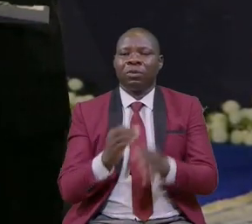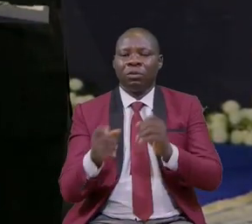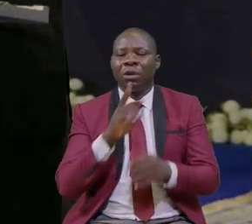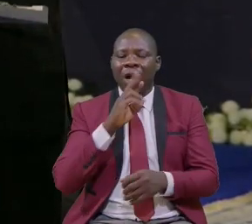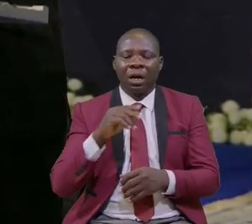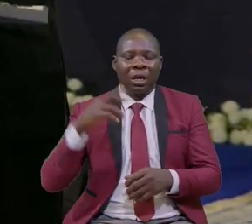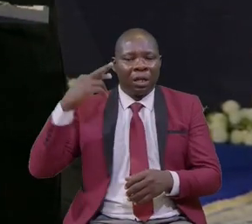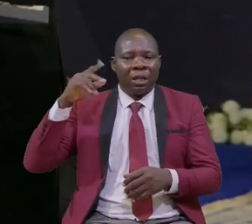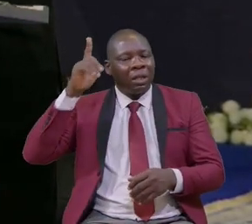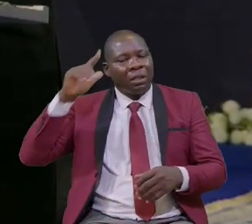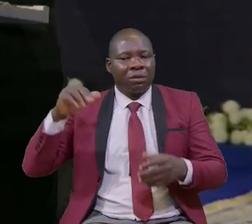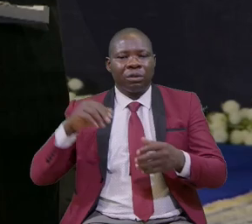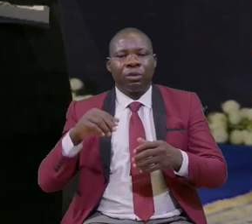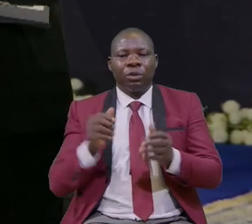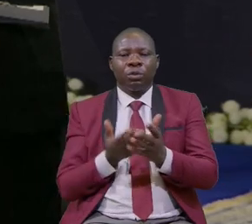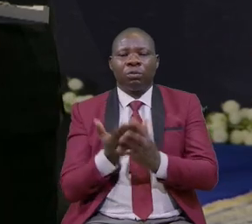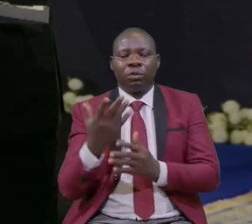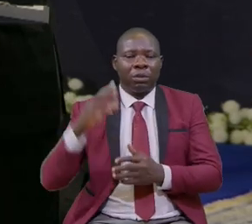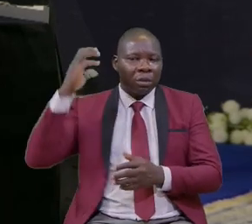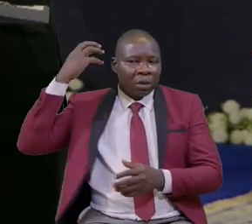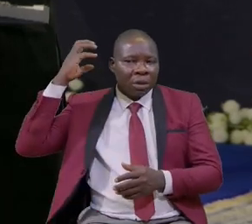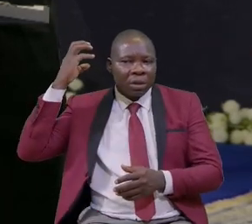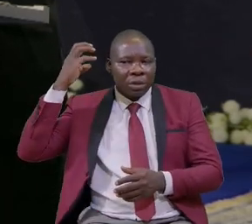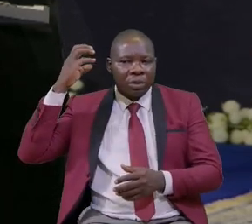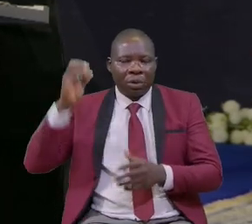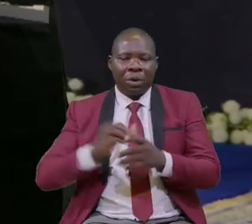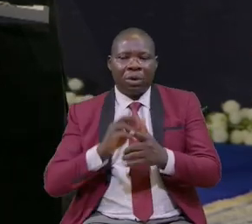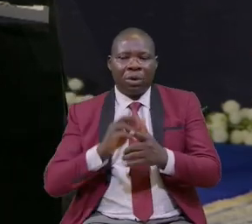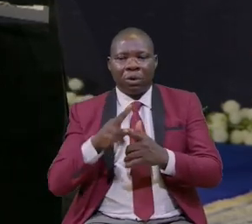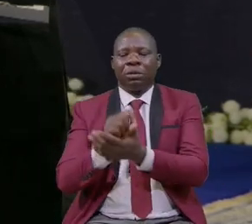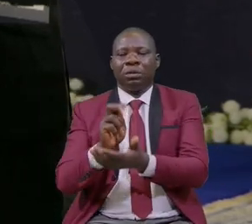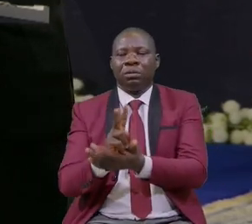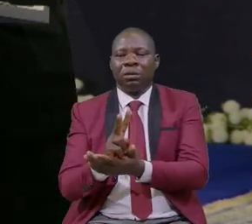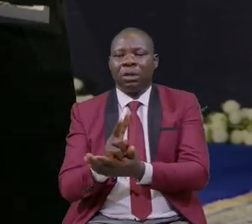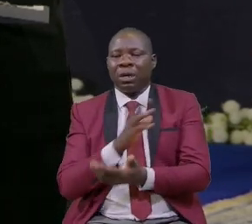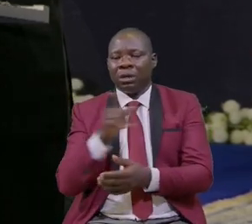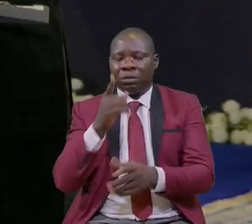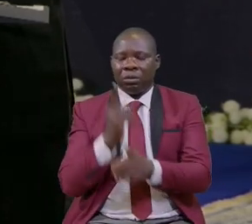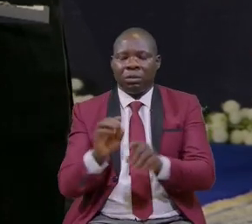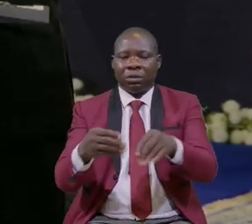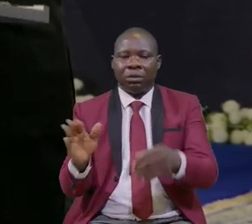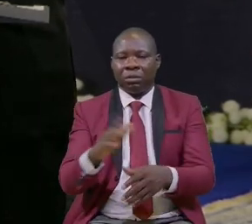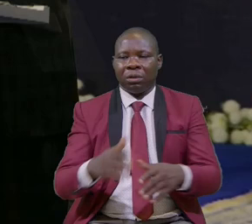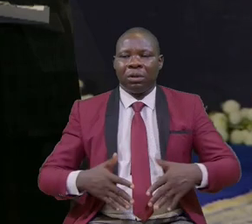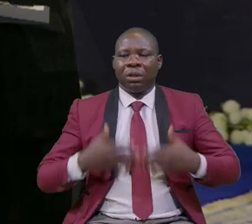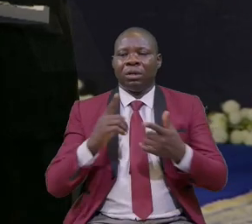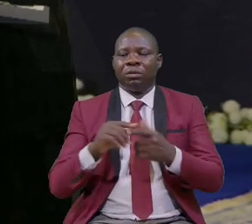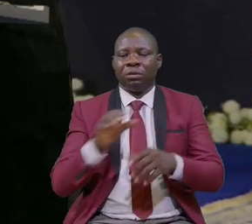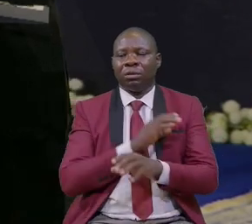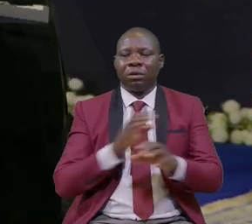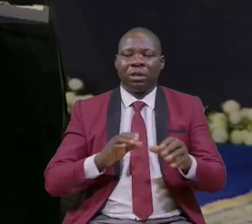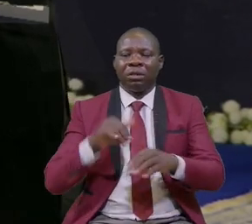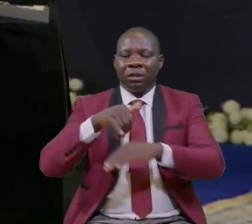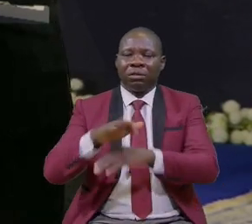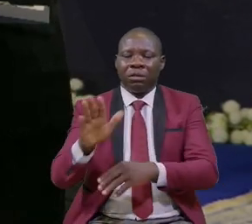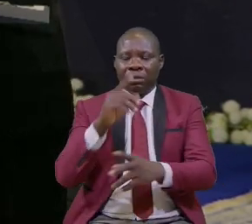la radio, ou bien vous nous suivez sur une chaîne de télévision, et vous avez donné votre vie à Christ, il y a certainement des numéros